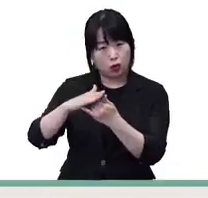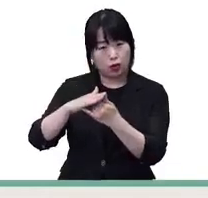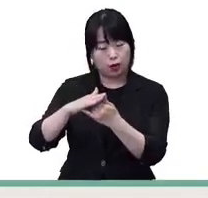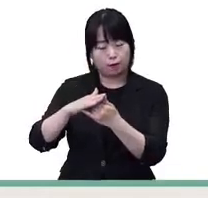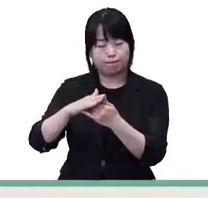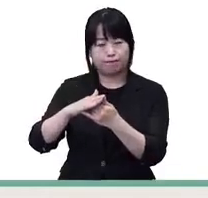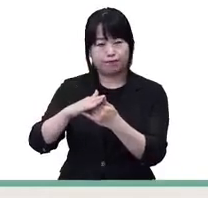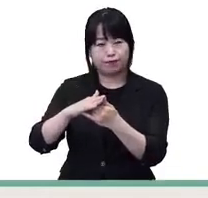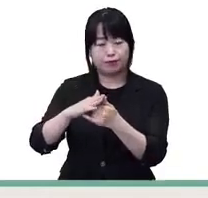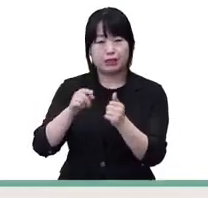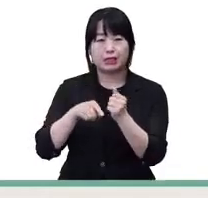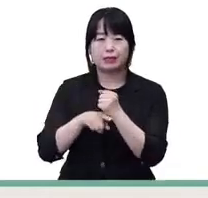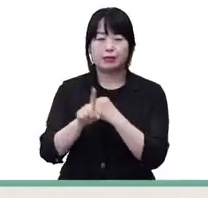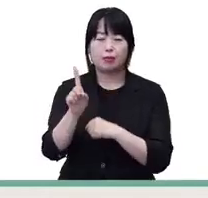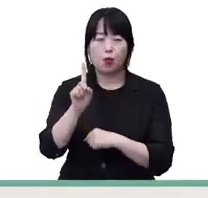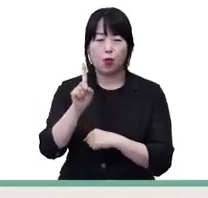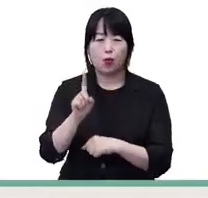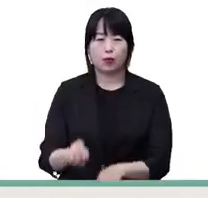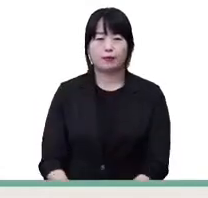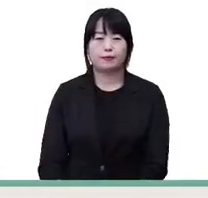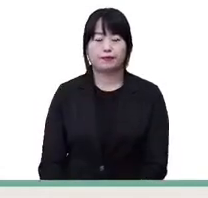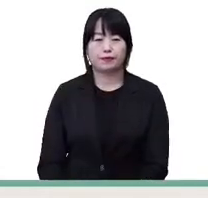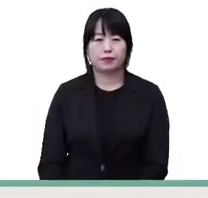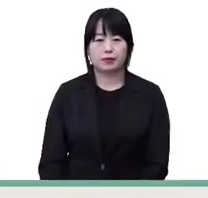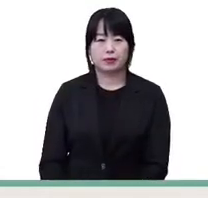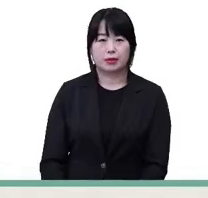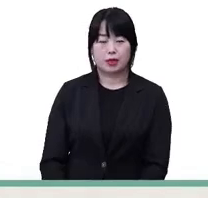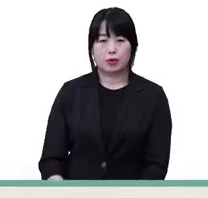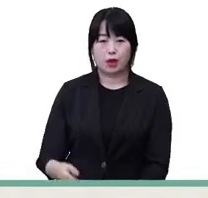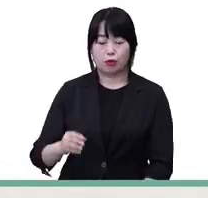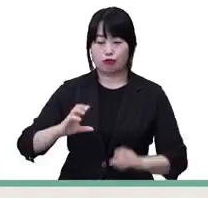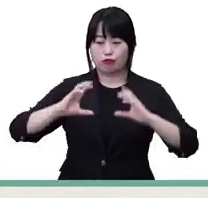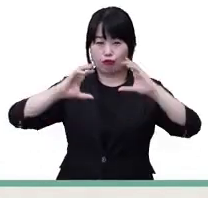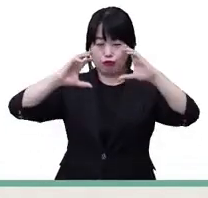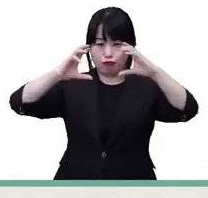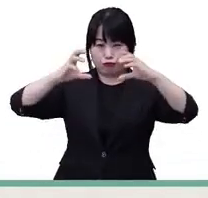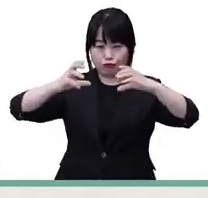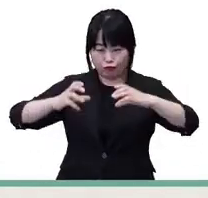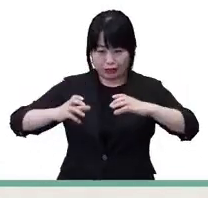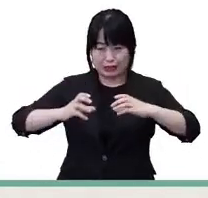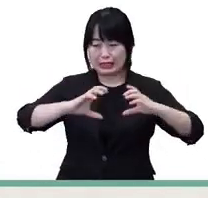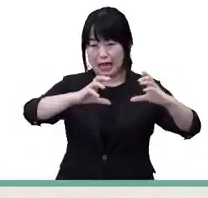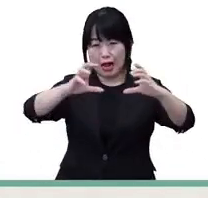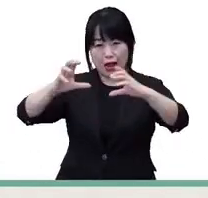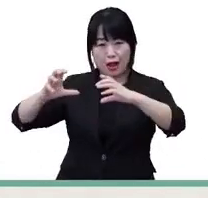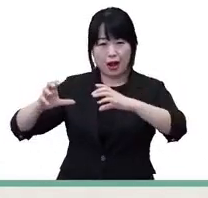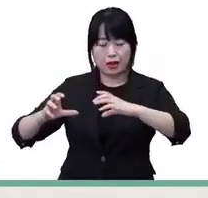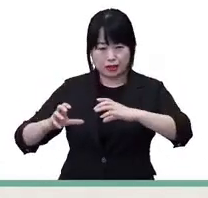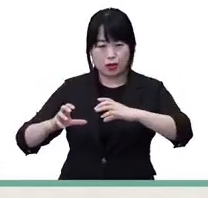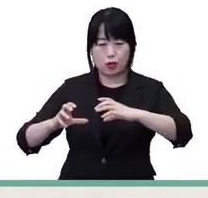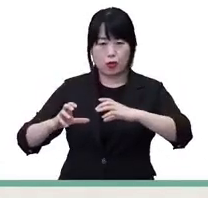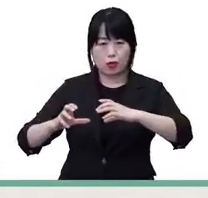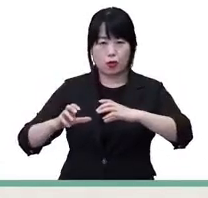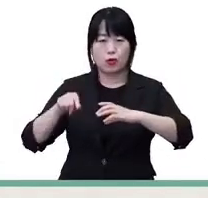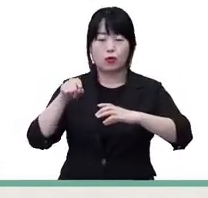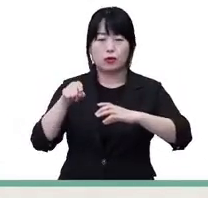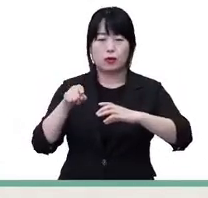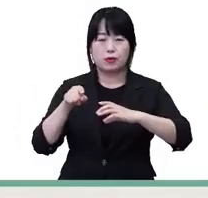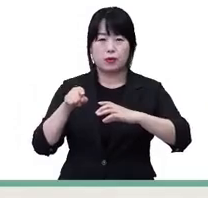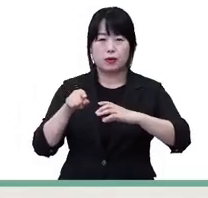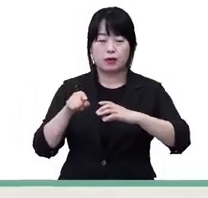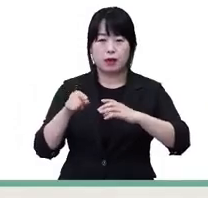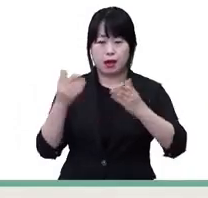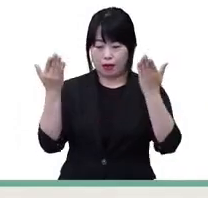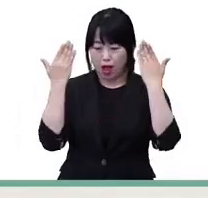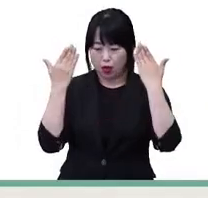학문적으로 검토를 해보면요, 사실은 이 OECD라는 어떻게 보면 경제기구에서 학교에서